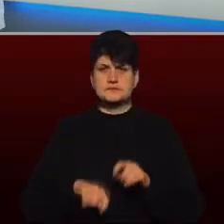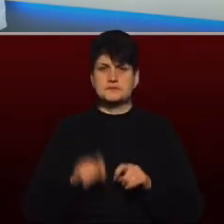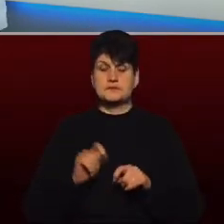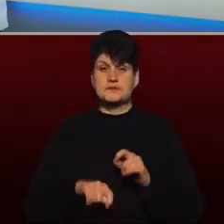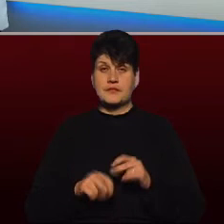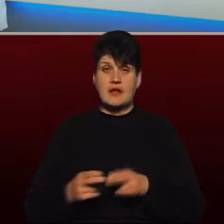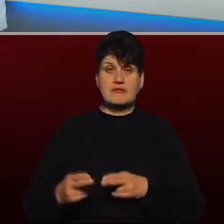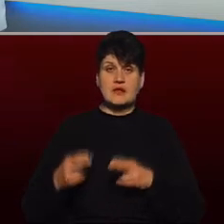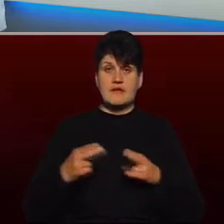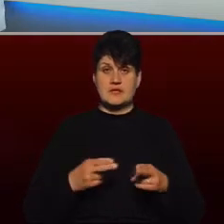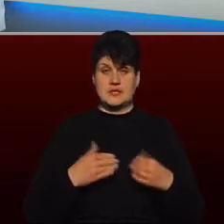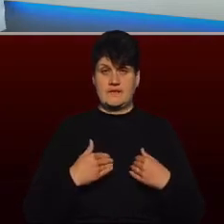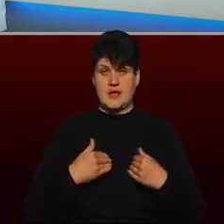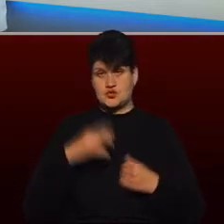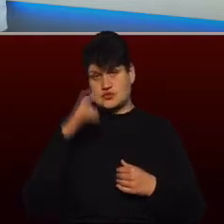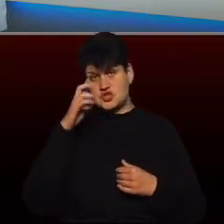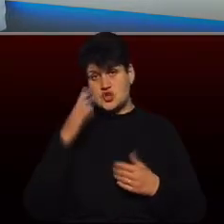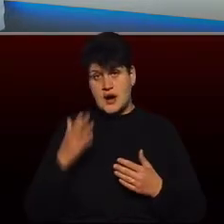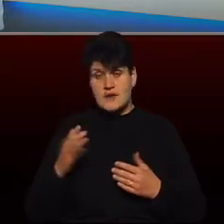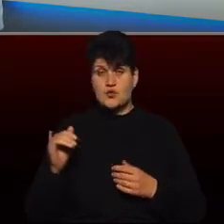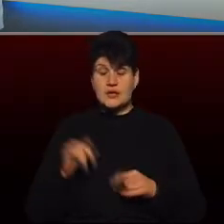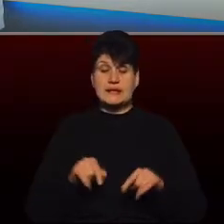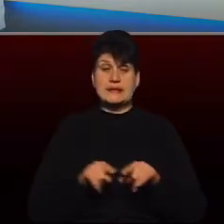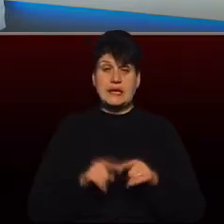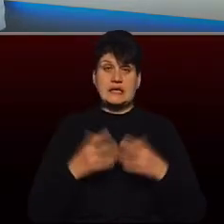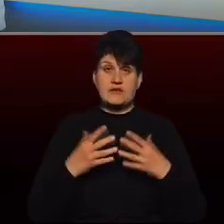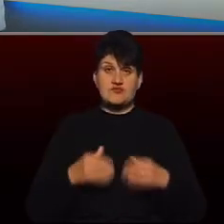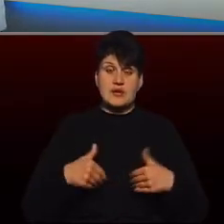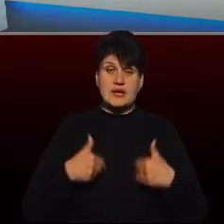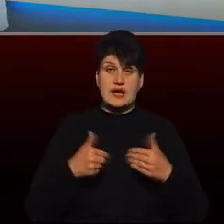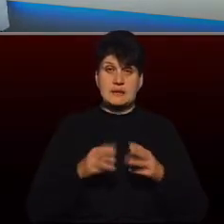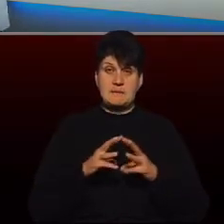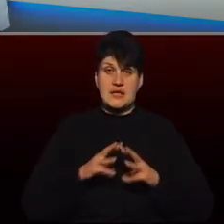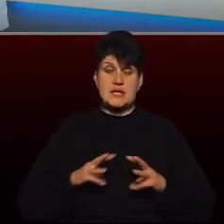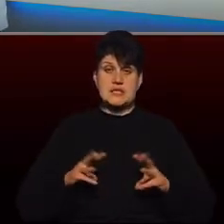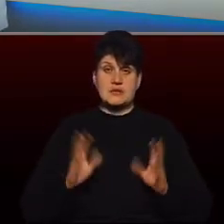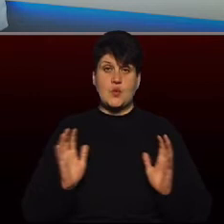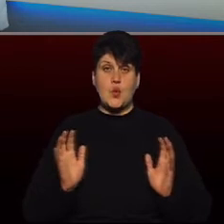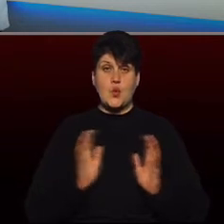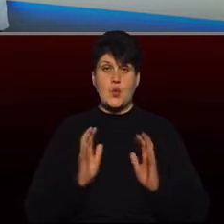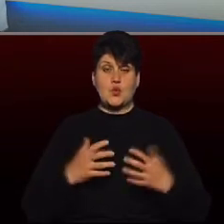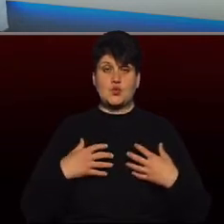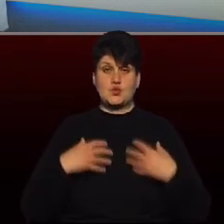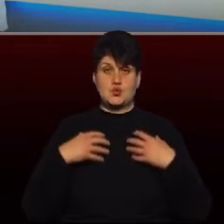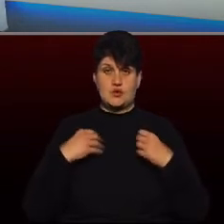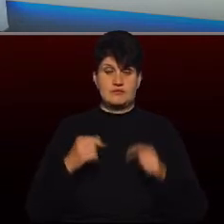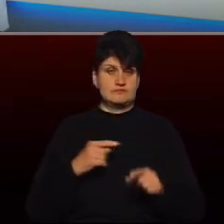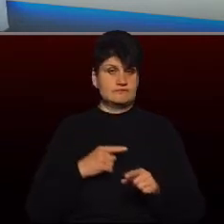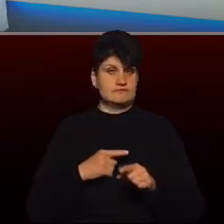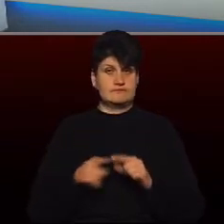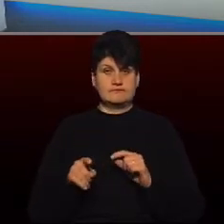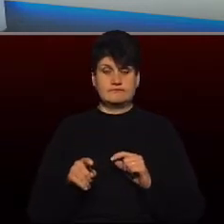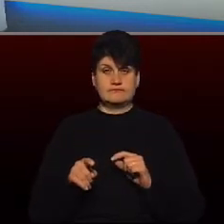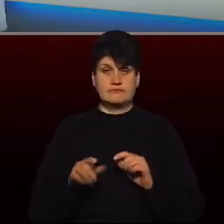нашу державу. І так, як вже радить Міністерство охорони здоров'я доволі оперативно,